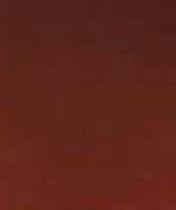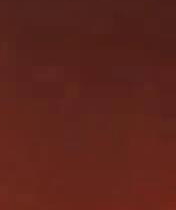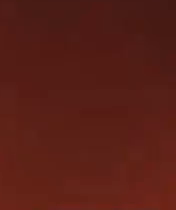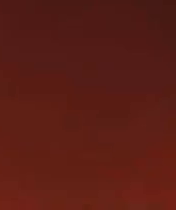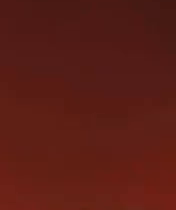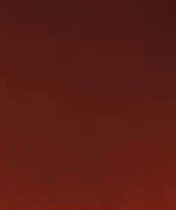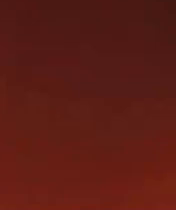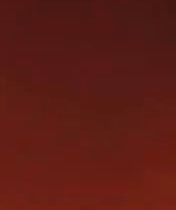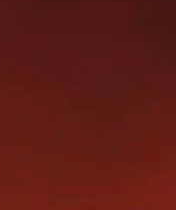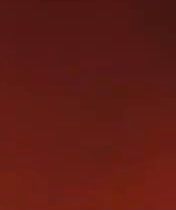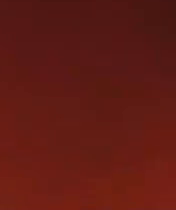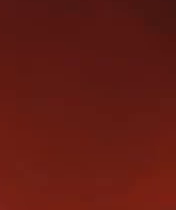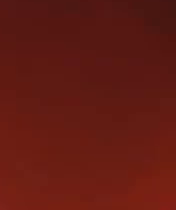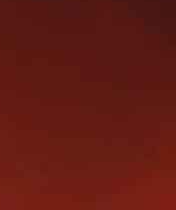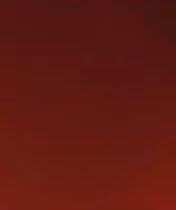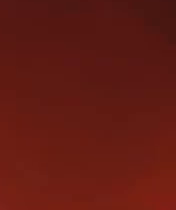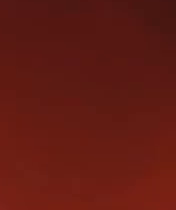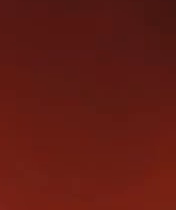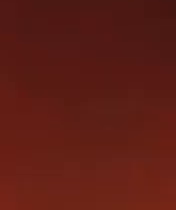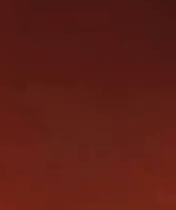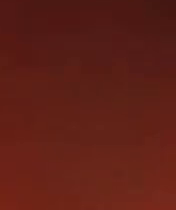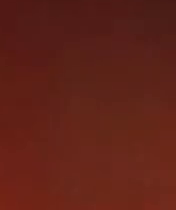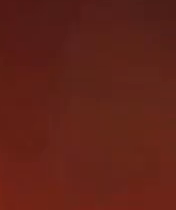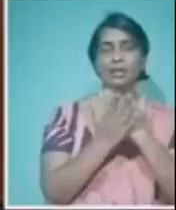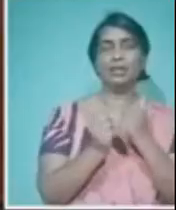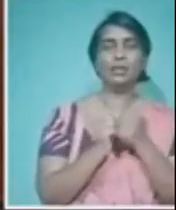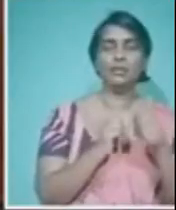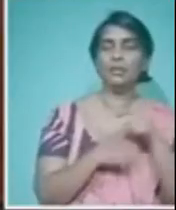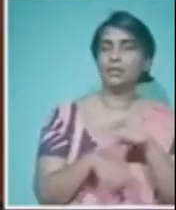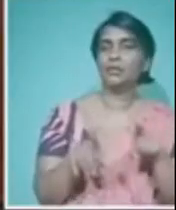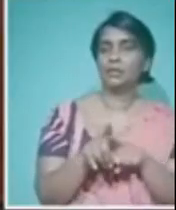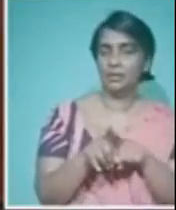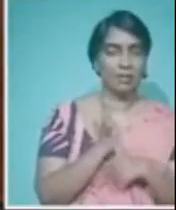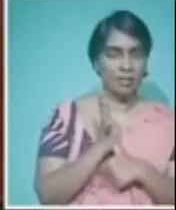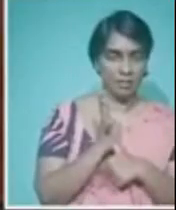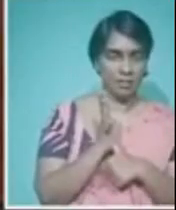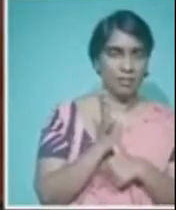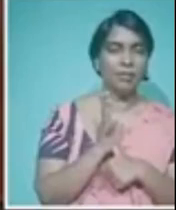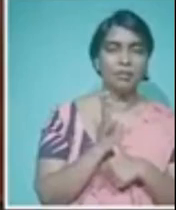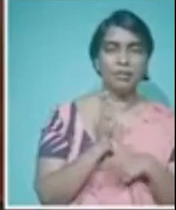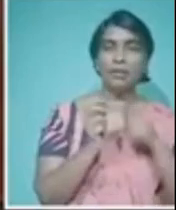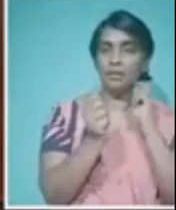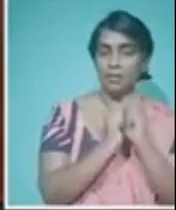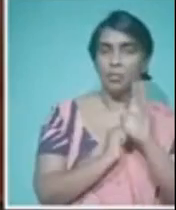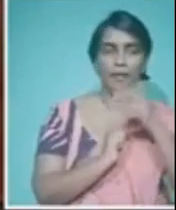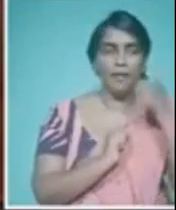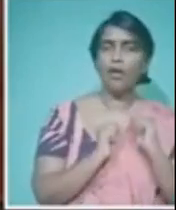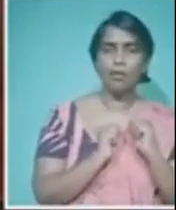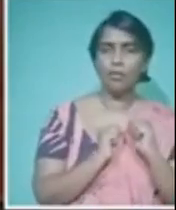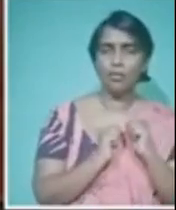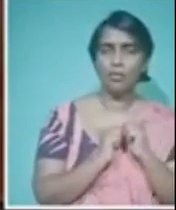ලක් දෙරණ පුවතකට එහා කිර රටගෙන කැක්කුමක් මේ වගේ පනතක් සංශෝධනය කිරීම ඇති වැදගත්කම්